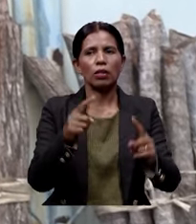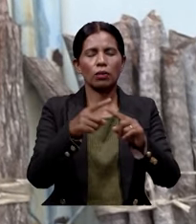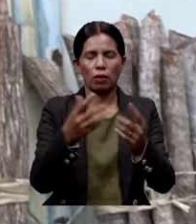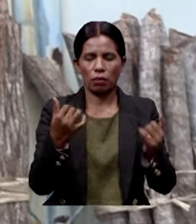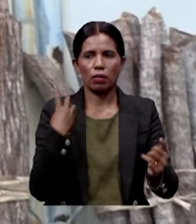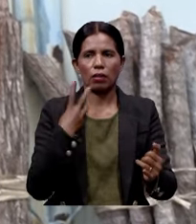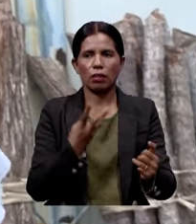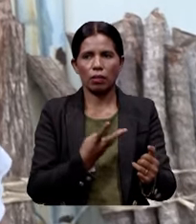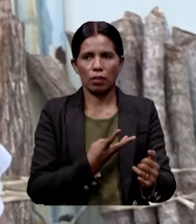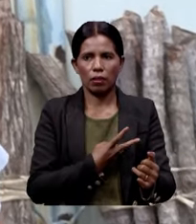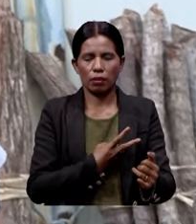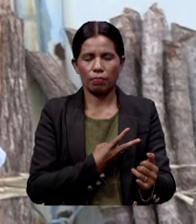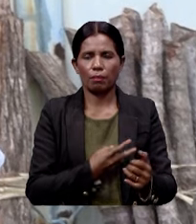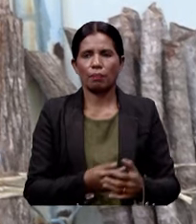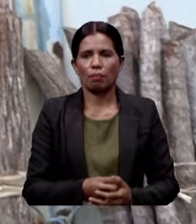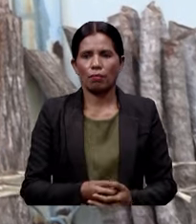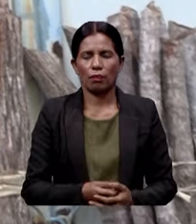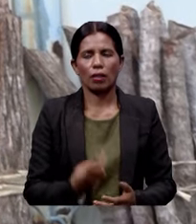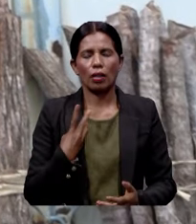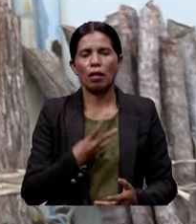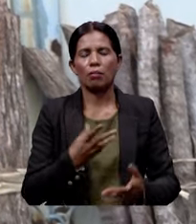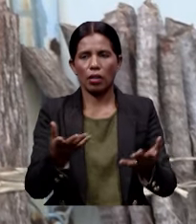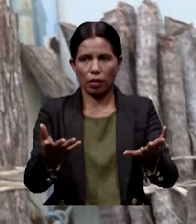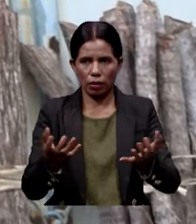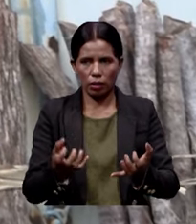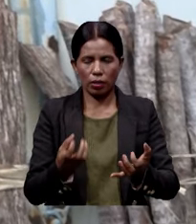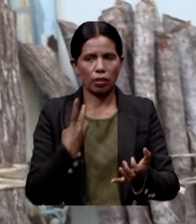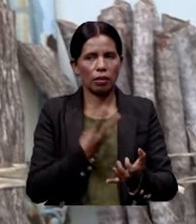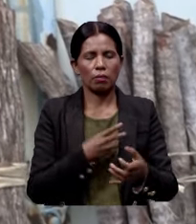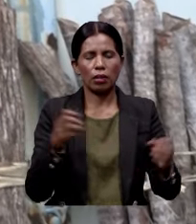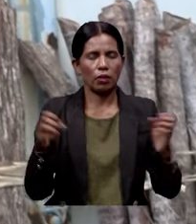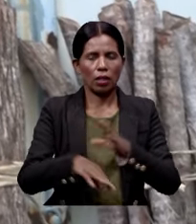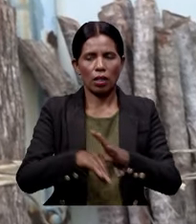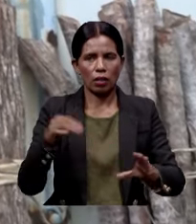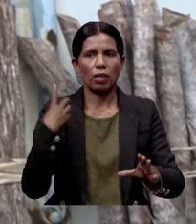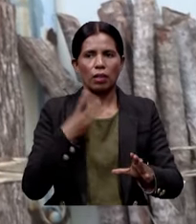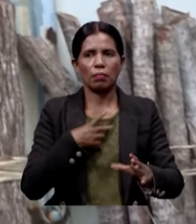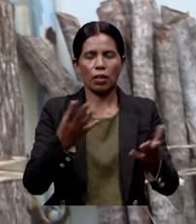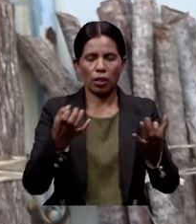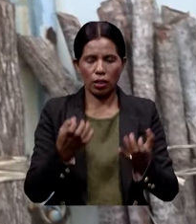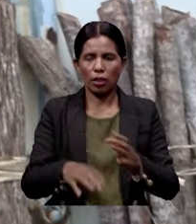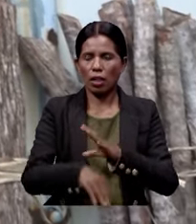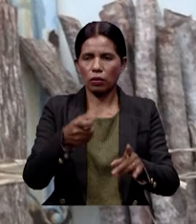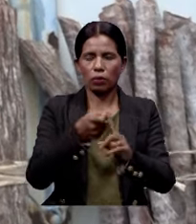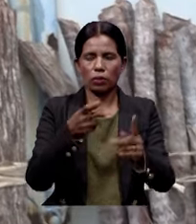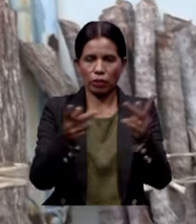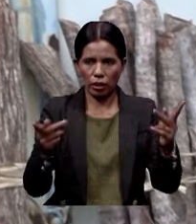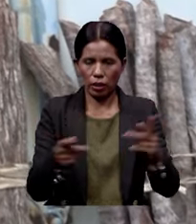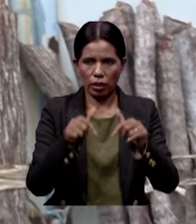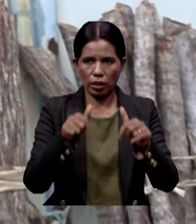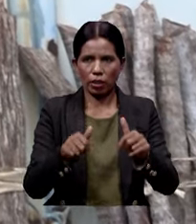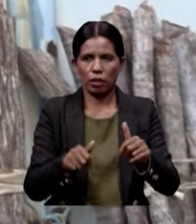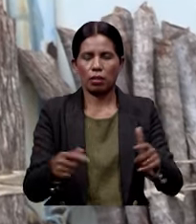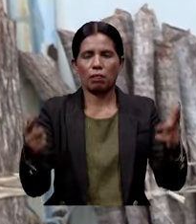hein resultaru laiha. Naba ami hakarak ne ami los lakoi sai laiha ami hakarak sai o si Fatin ida ne. Mai be o